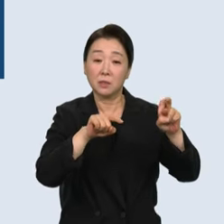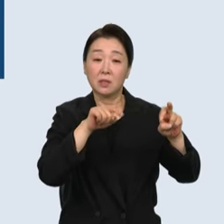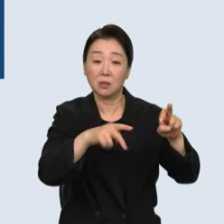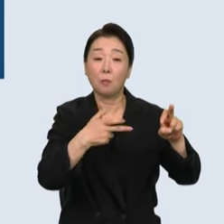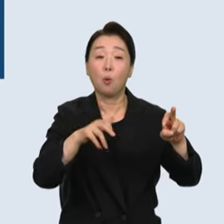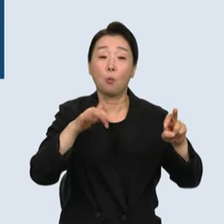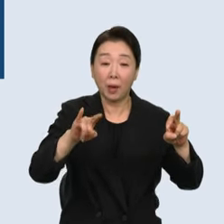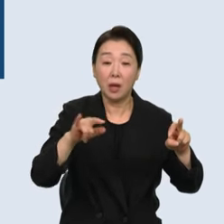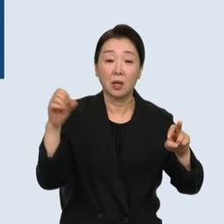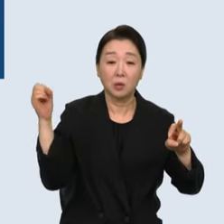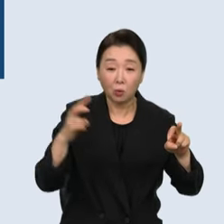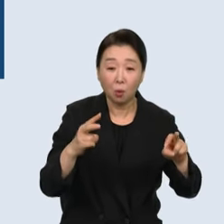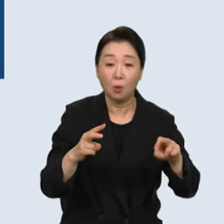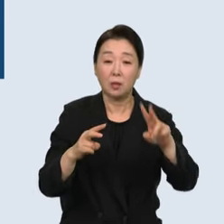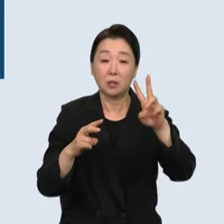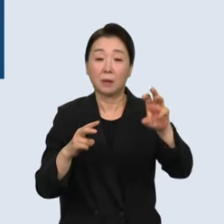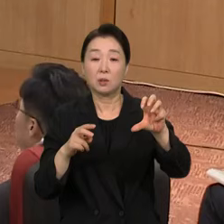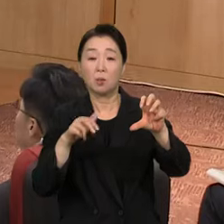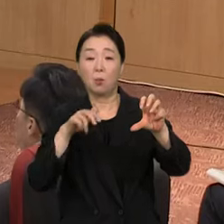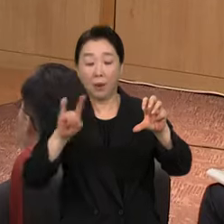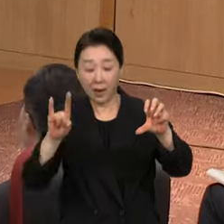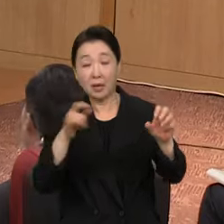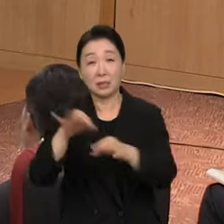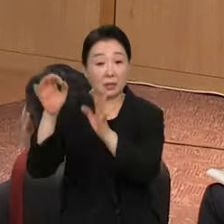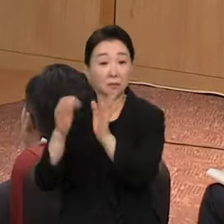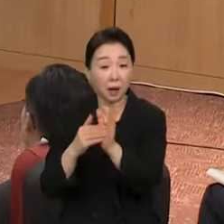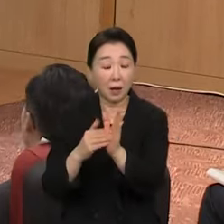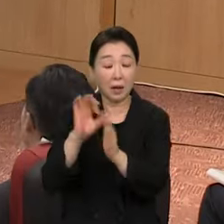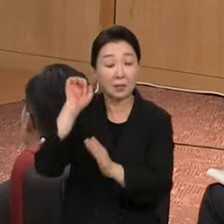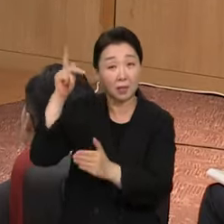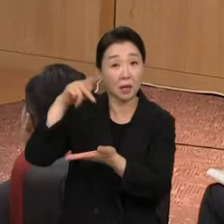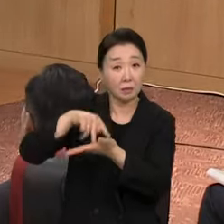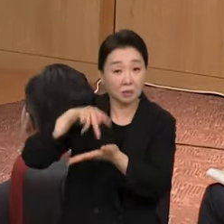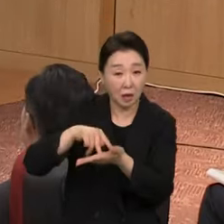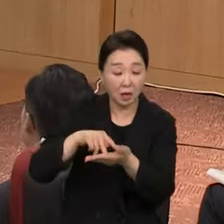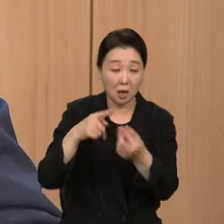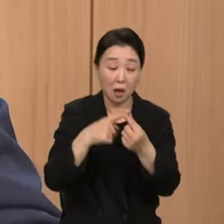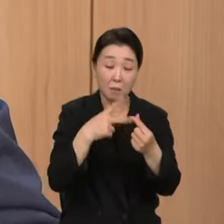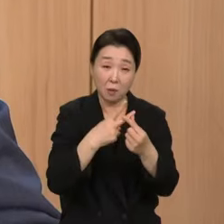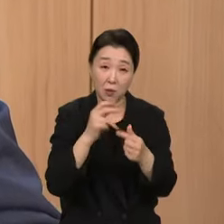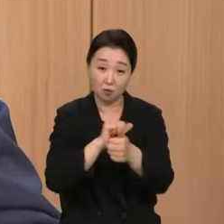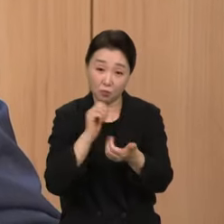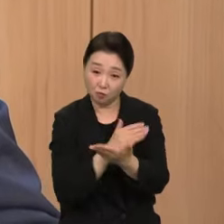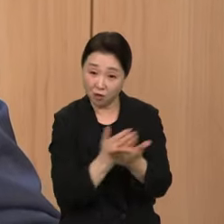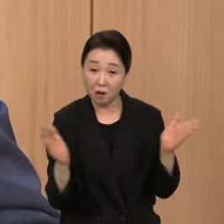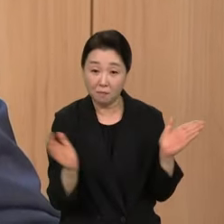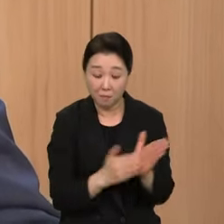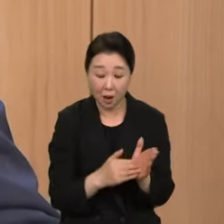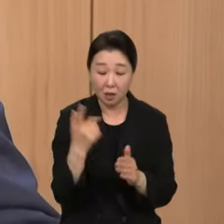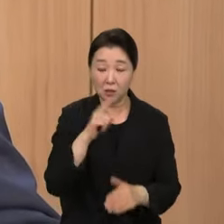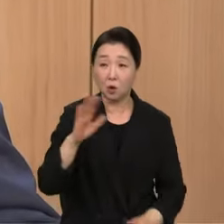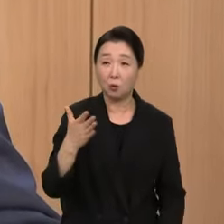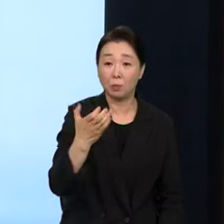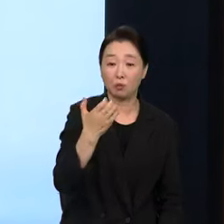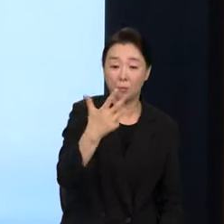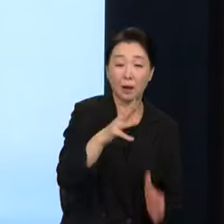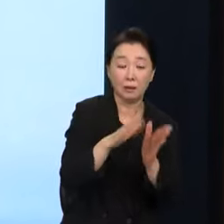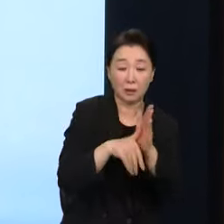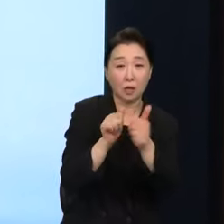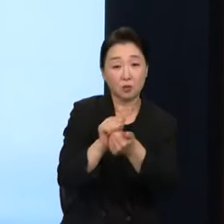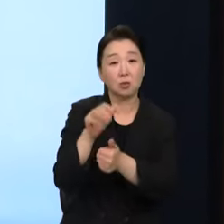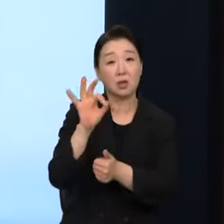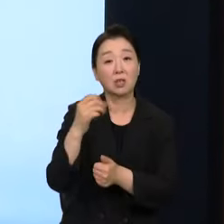355배 주식을 상승시켰다는 겁니다. 하지만 SK 측은 두 차례 액면 분할을 반영하면 1998년의 주식